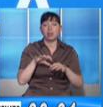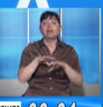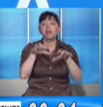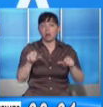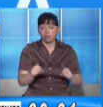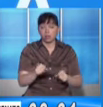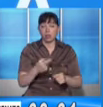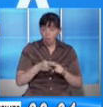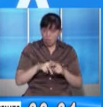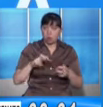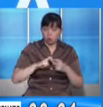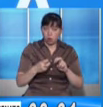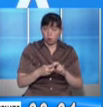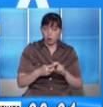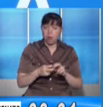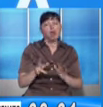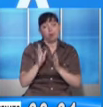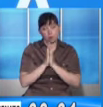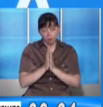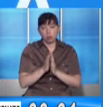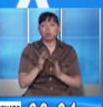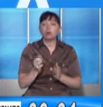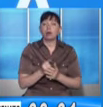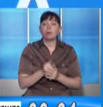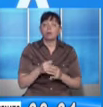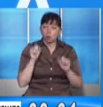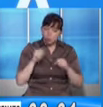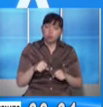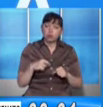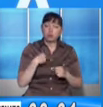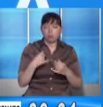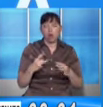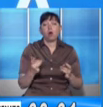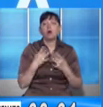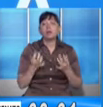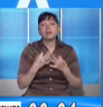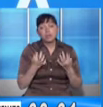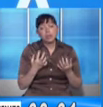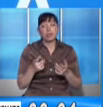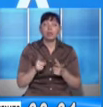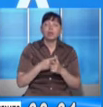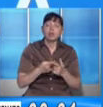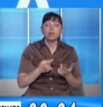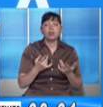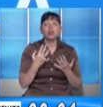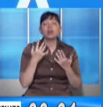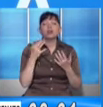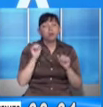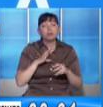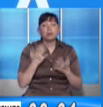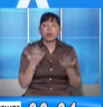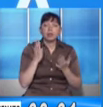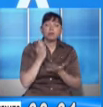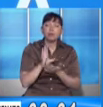Dacă aceasta este o problemă, eu aș vrea să vă rog foarte frumos, ați putea să ne comentați sau să ne menționați măcar câteva cazuri